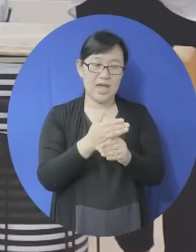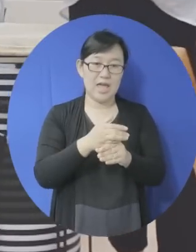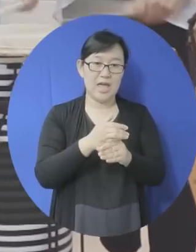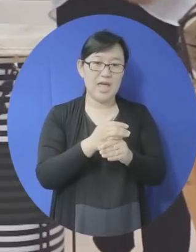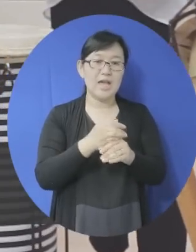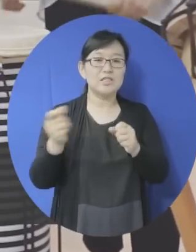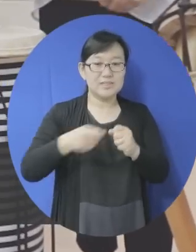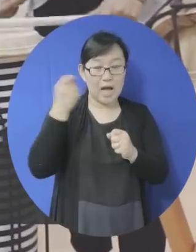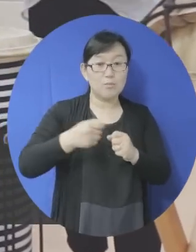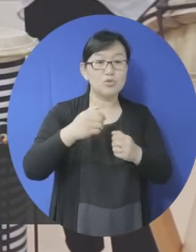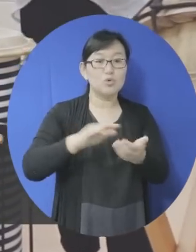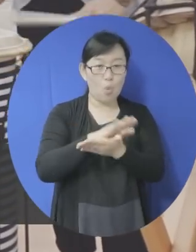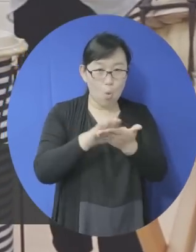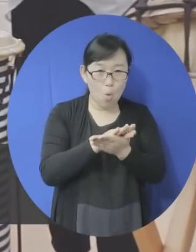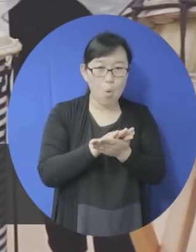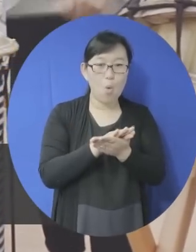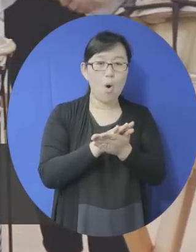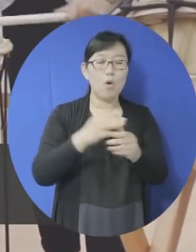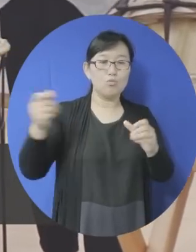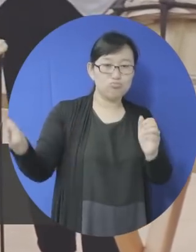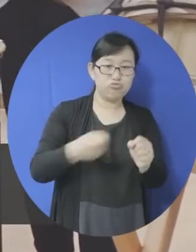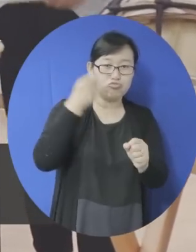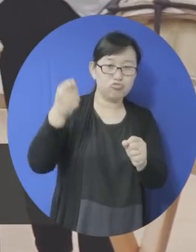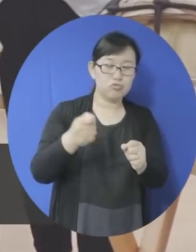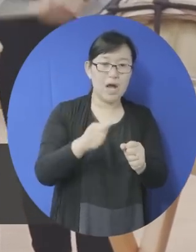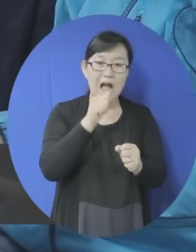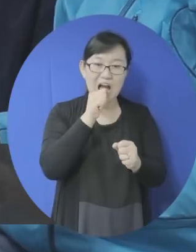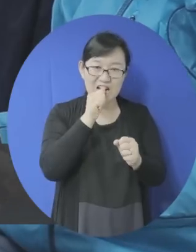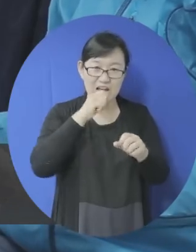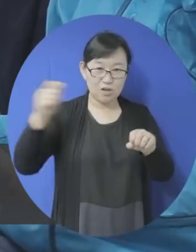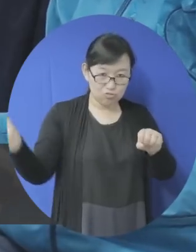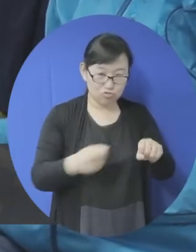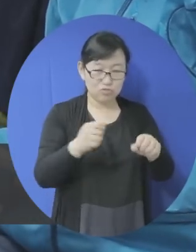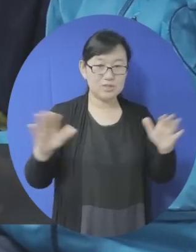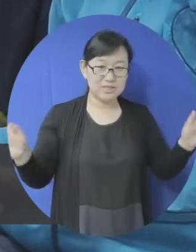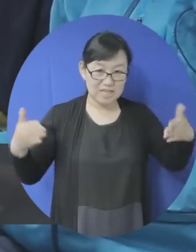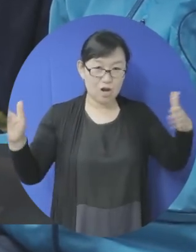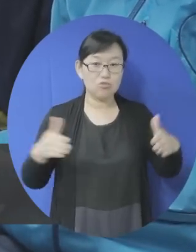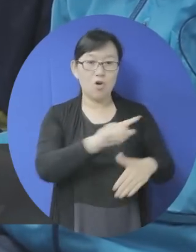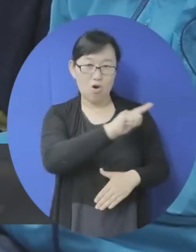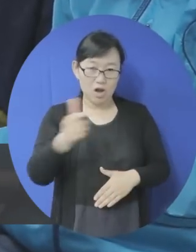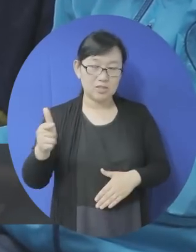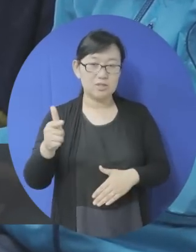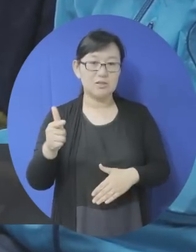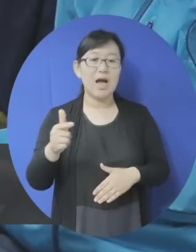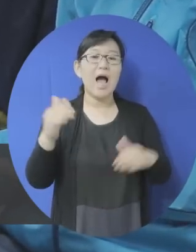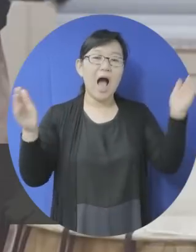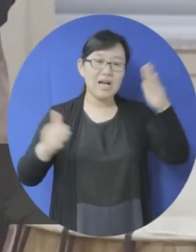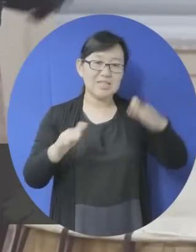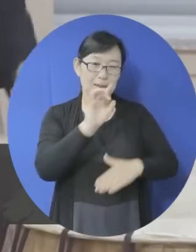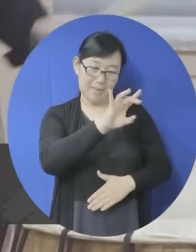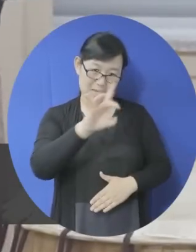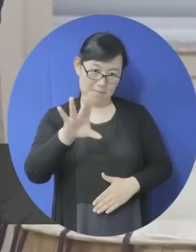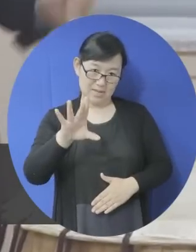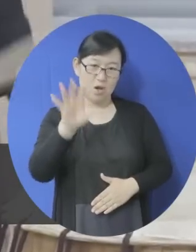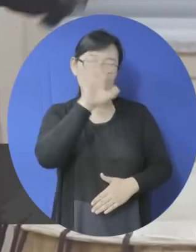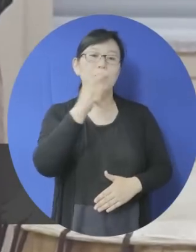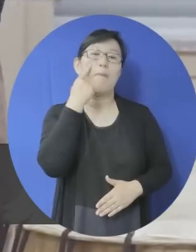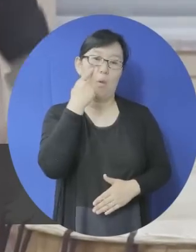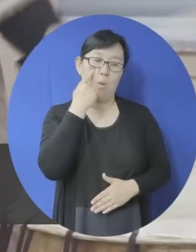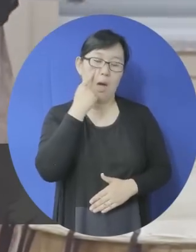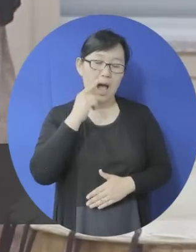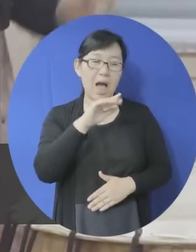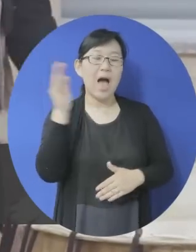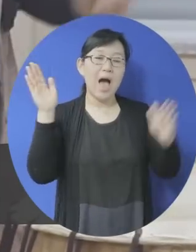그중 사물놀이는 꽹과리, 북, 징, 장구 이렇게 네 가지 악기를 통해서 학생들이 하나하나씩 다뤄보는